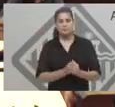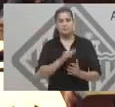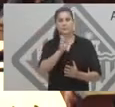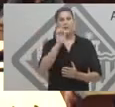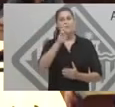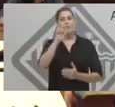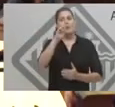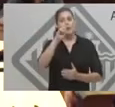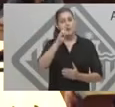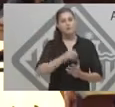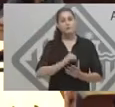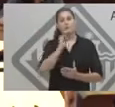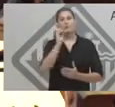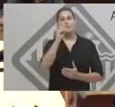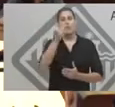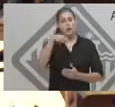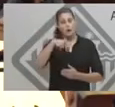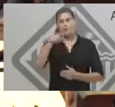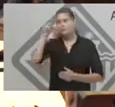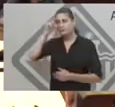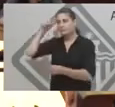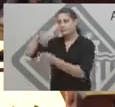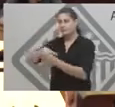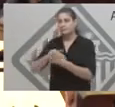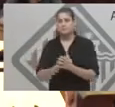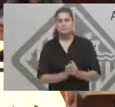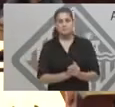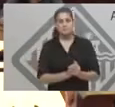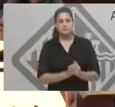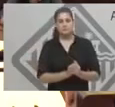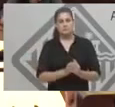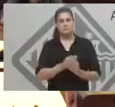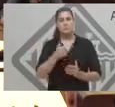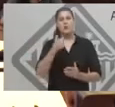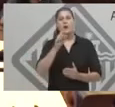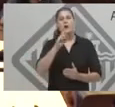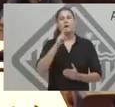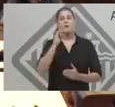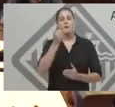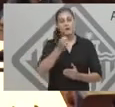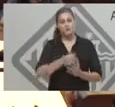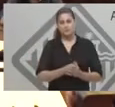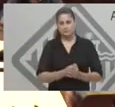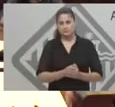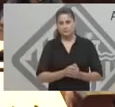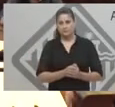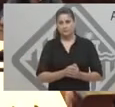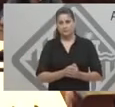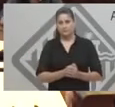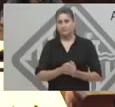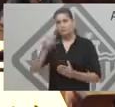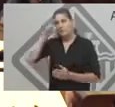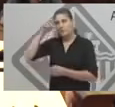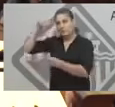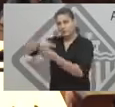Ferrer Ripoll Joan. Antoni Noguera. García Campos Adrián. Antoni